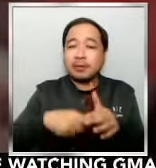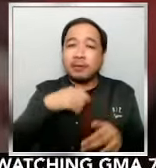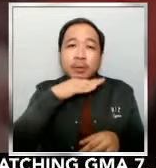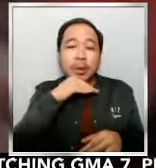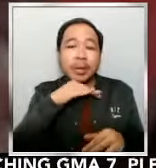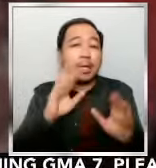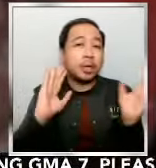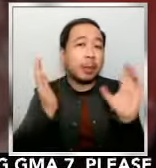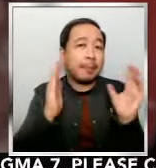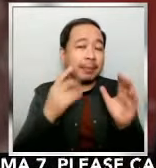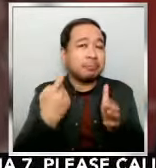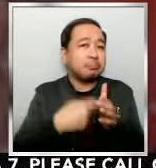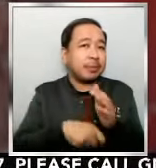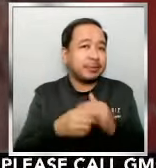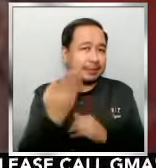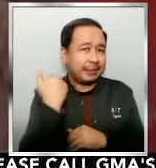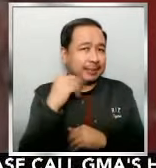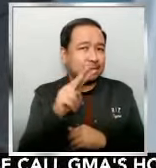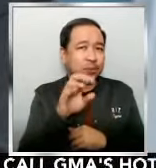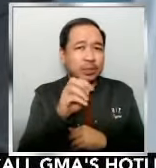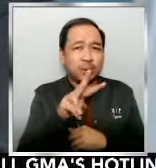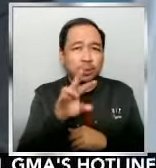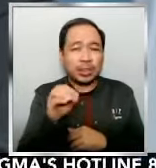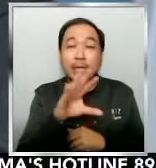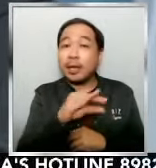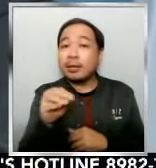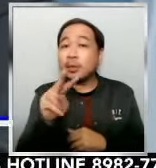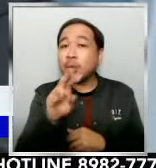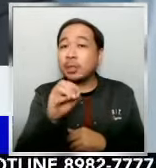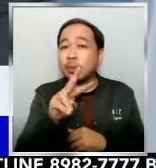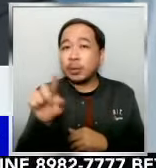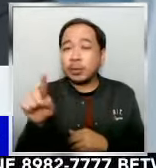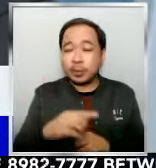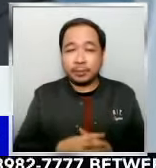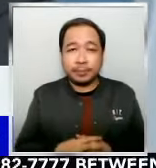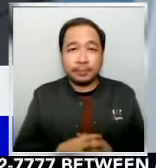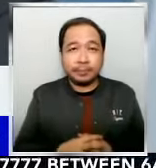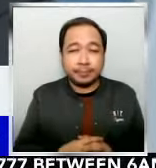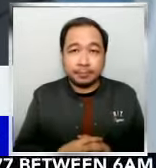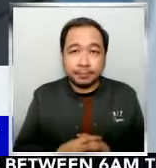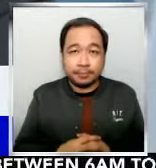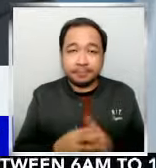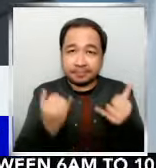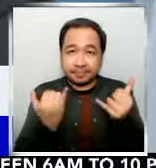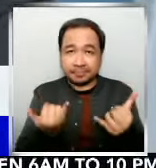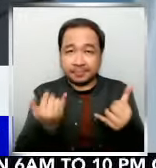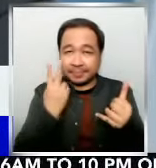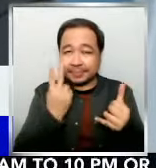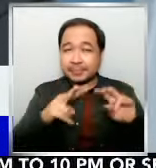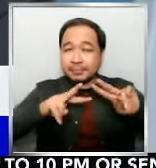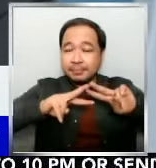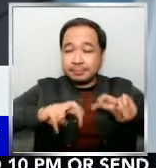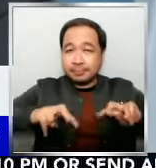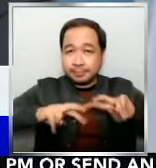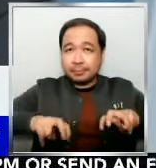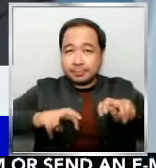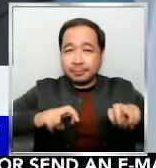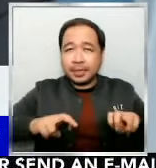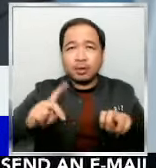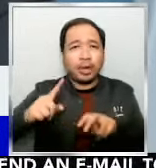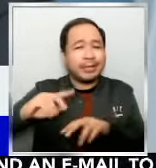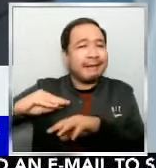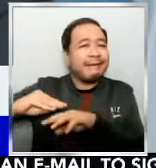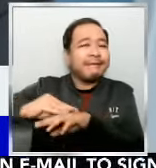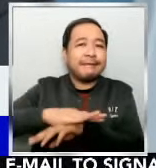noong 2020 at 2021. Ito yung nakikita namin na may mga contribution, no, na